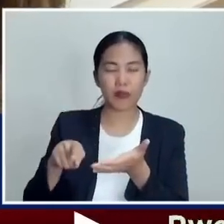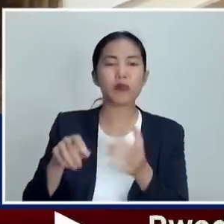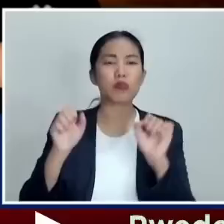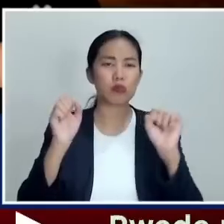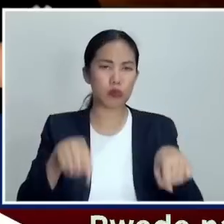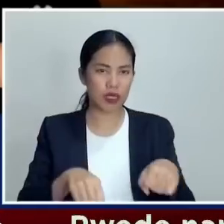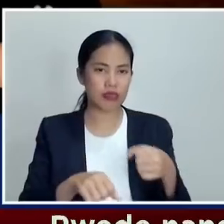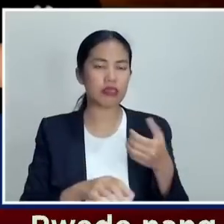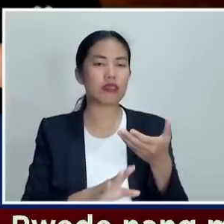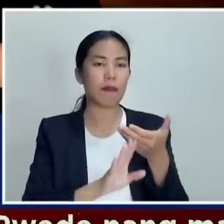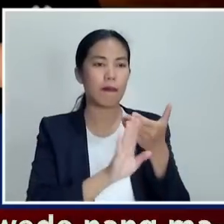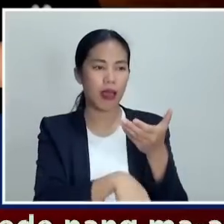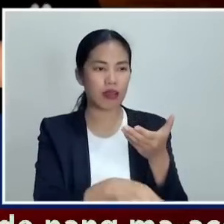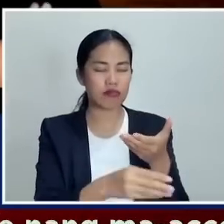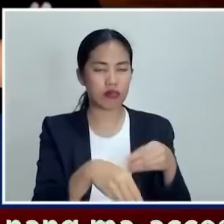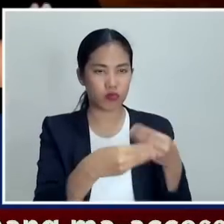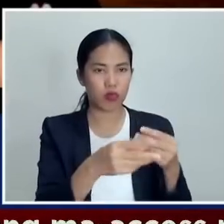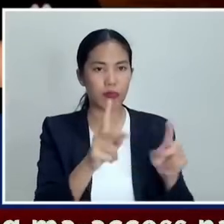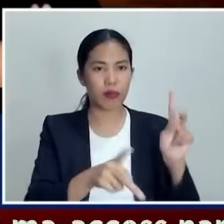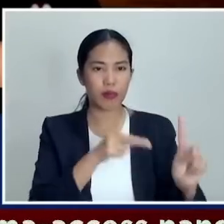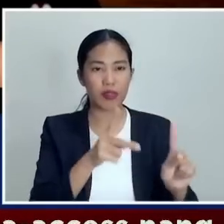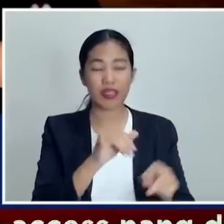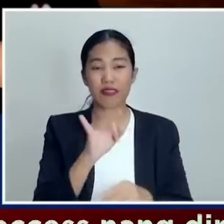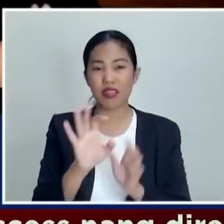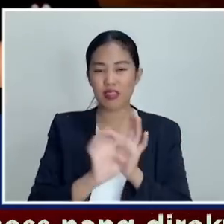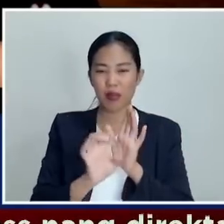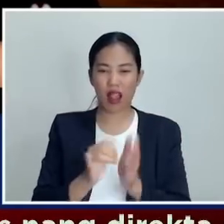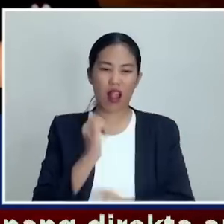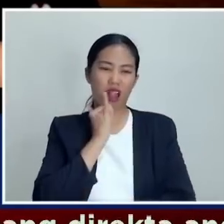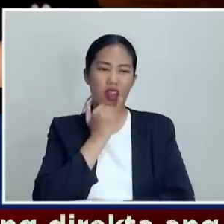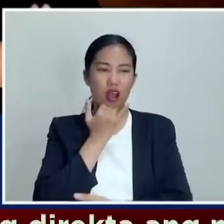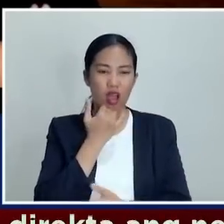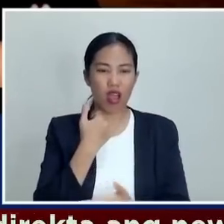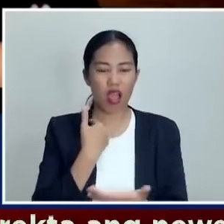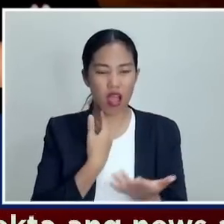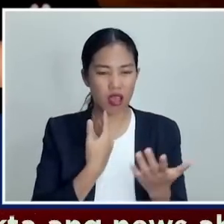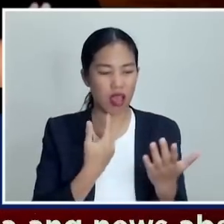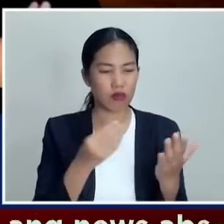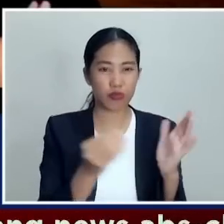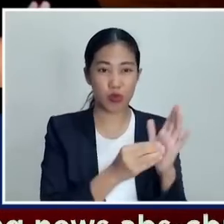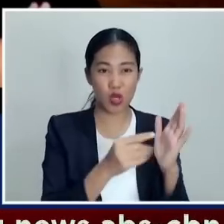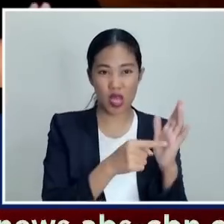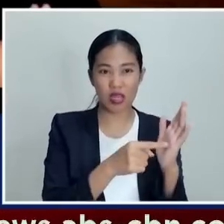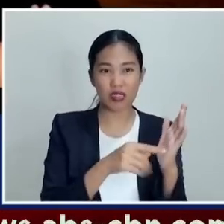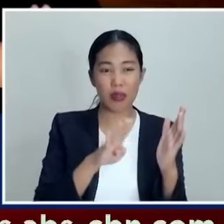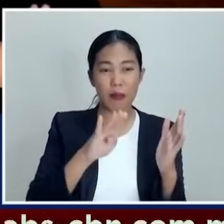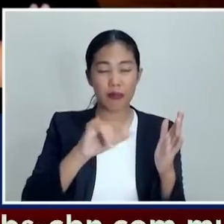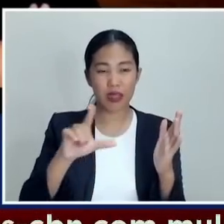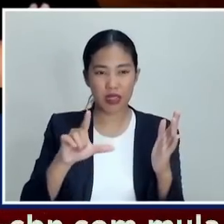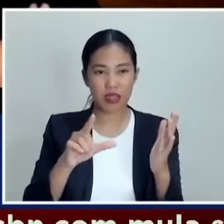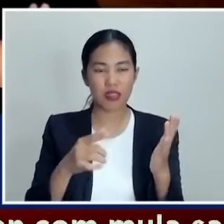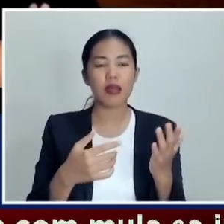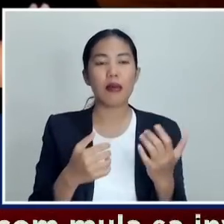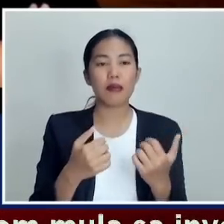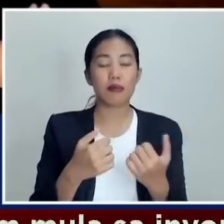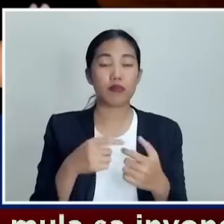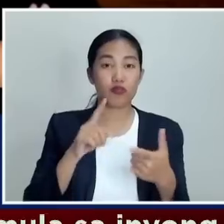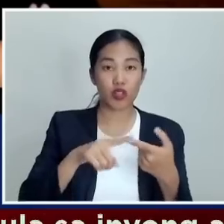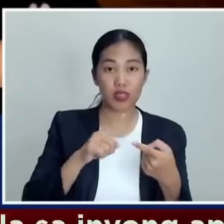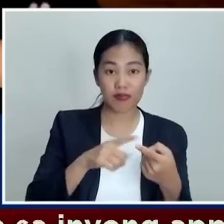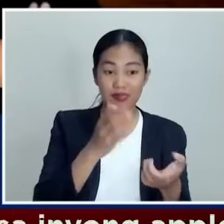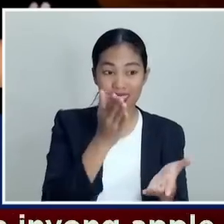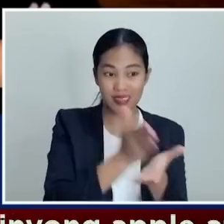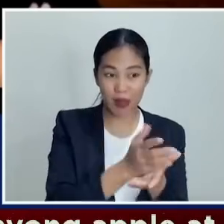consumer. Pag may maling chinacharge, unang-una pinapatigil yung maling pagcharge. Pangalawa,